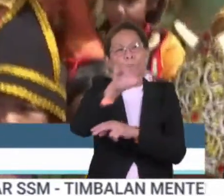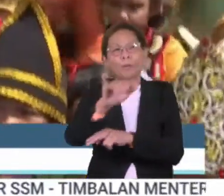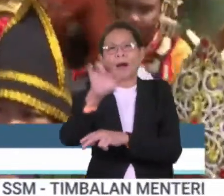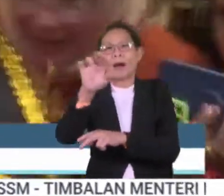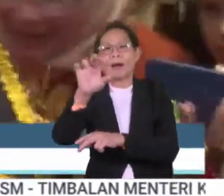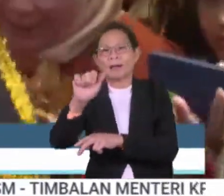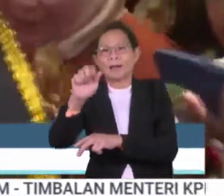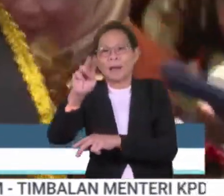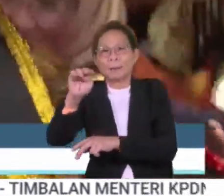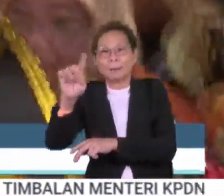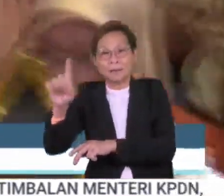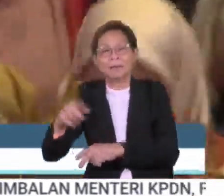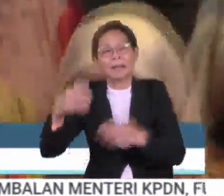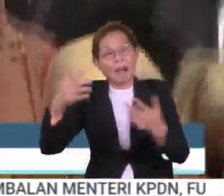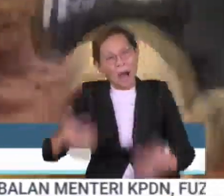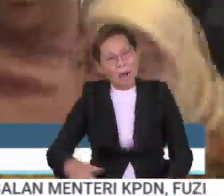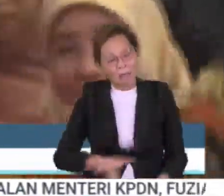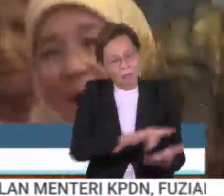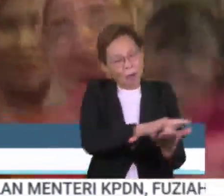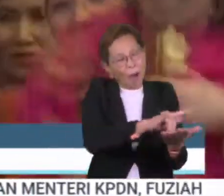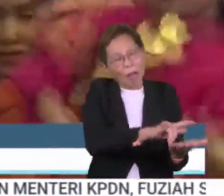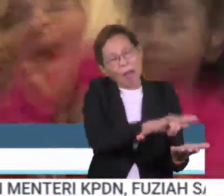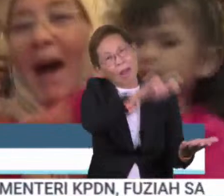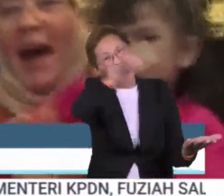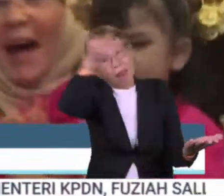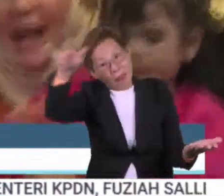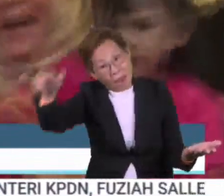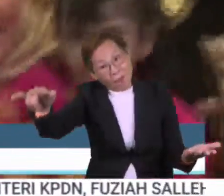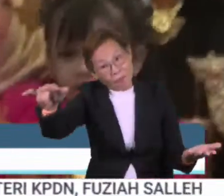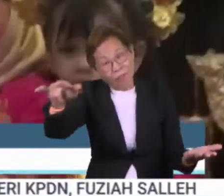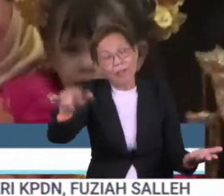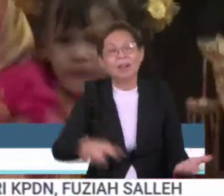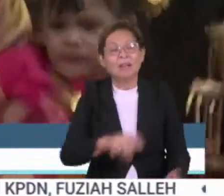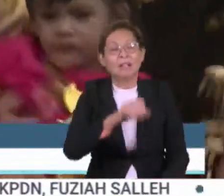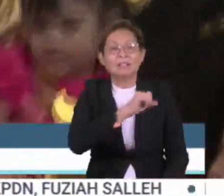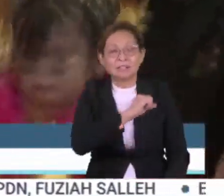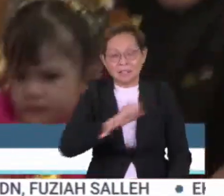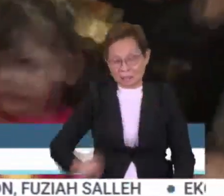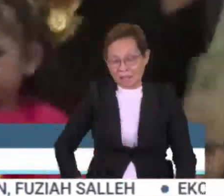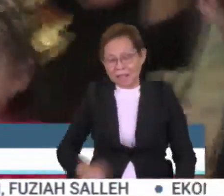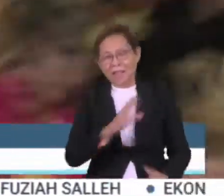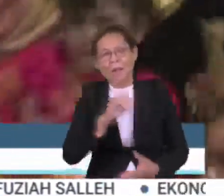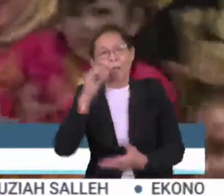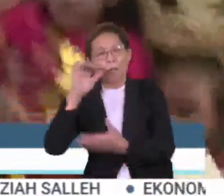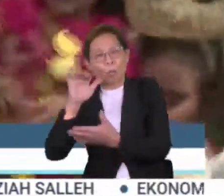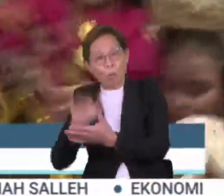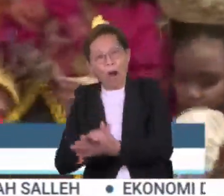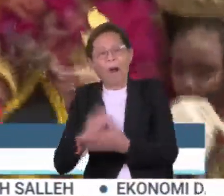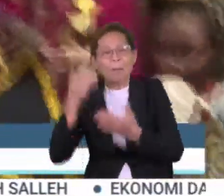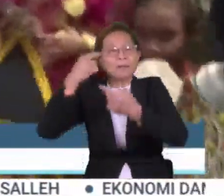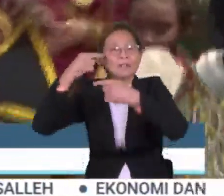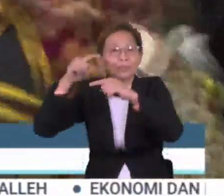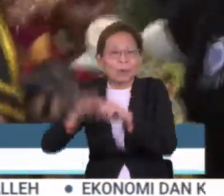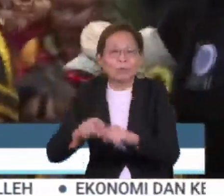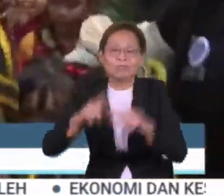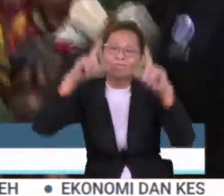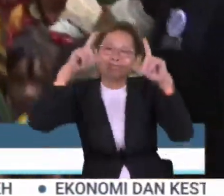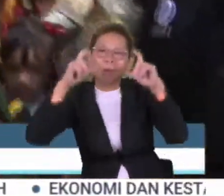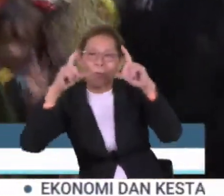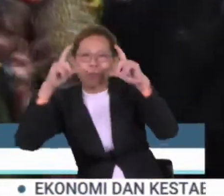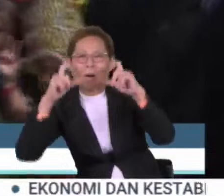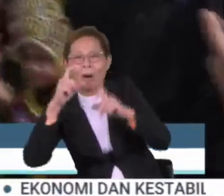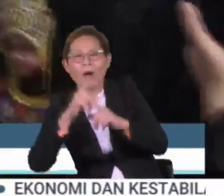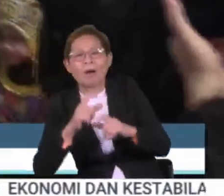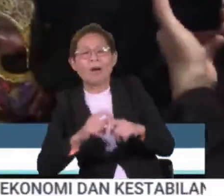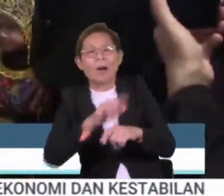RAMD. Sebelum meninggalkan lapangan terbang Tawau, Al-Sultan Abdullah dan Tunku Azizah turut berkenan bergambar